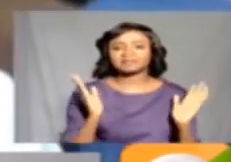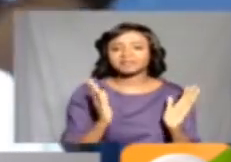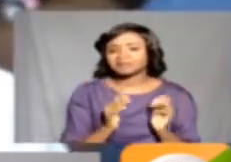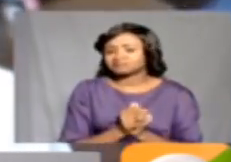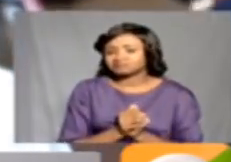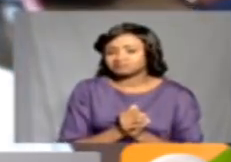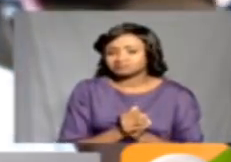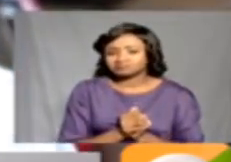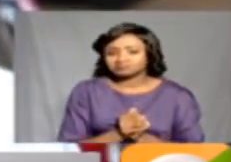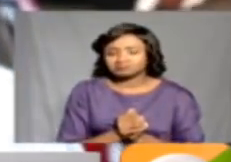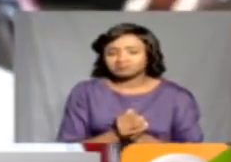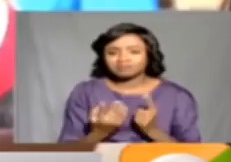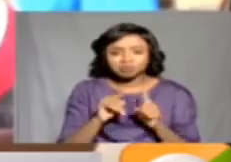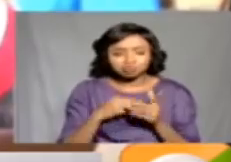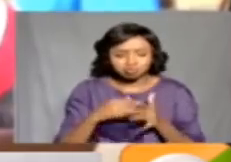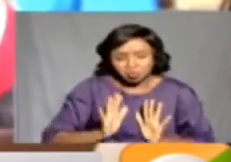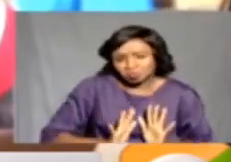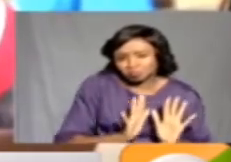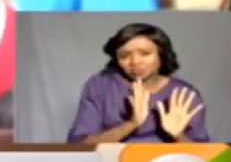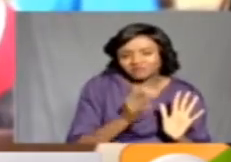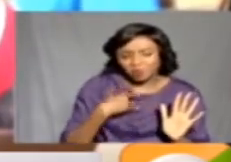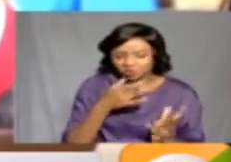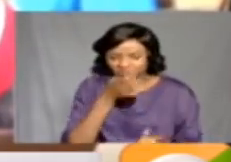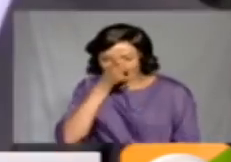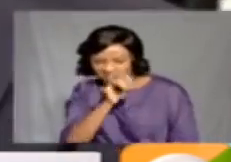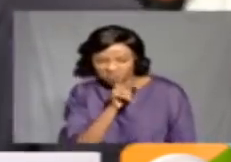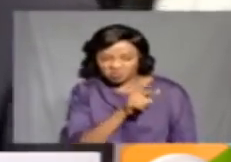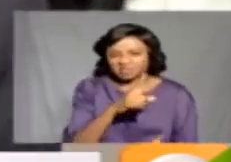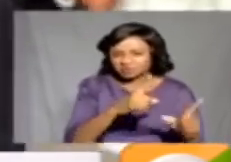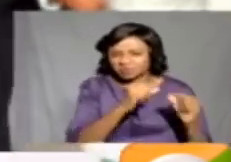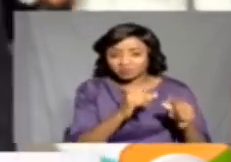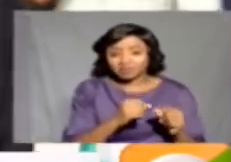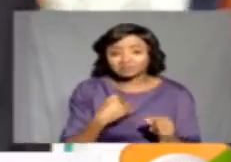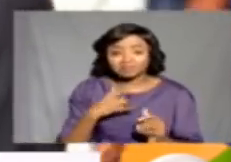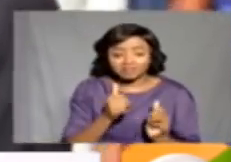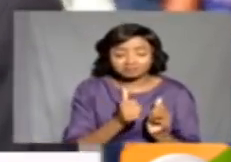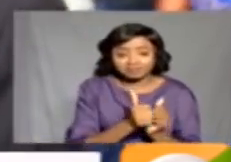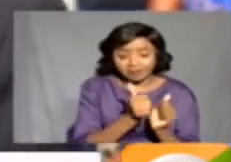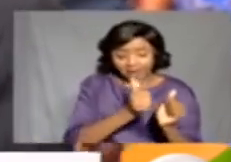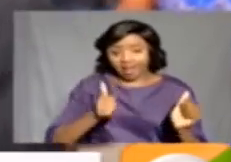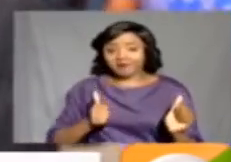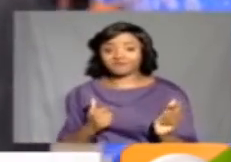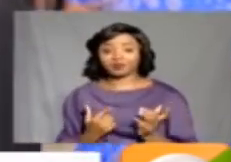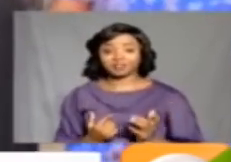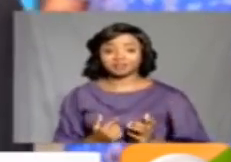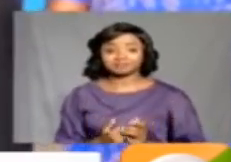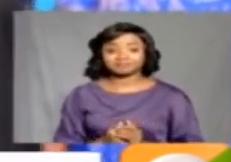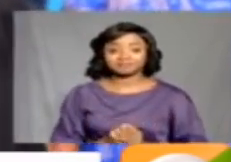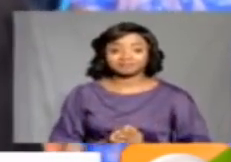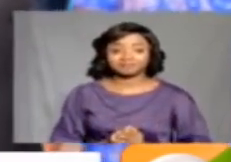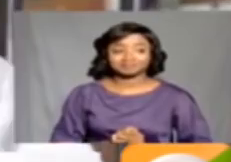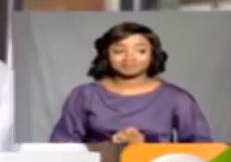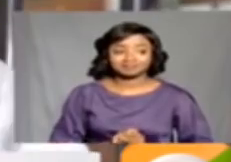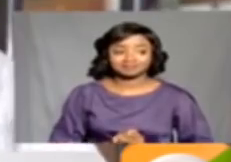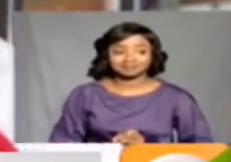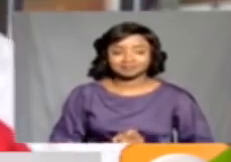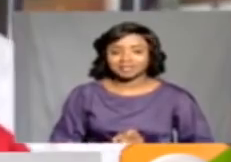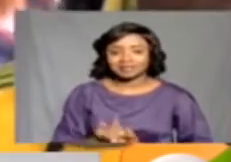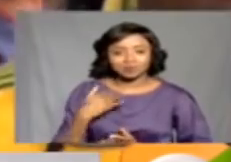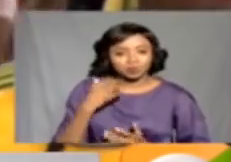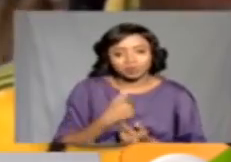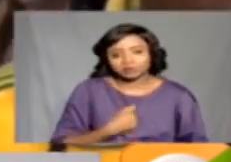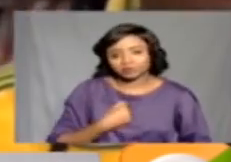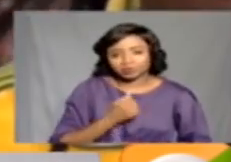Kujiepusha kwa jambo fulani. Ama kulenga hizo maneno. Ondokea. Ondokea maana yake ni kuondokea mtu. Kai